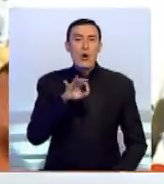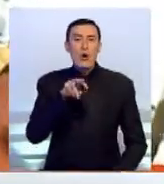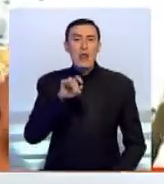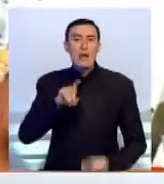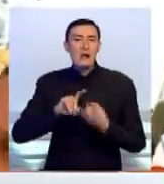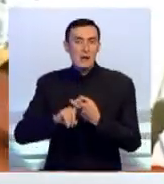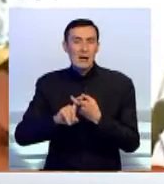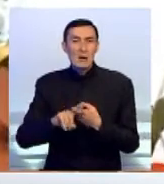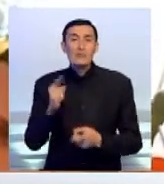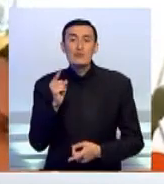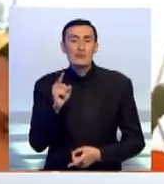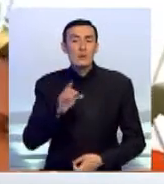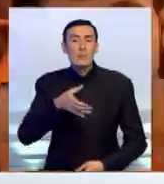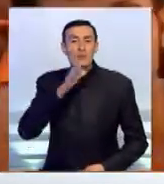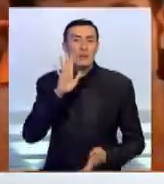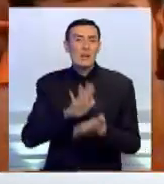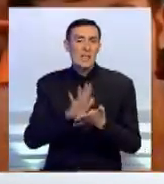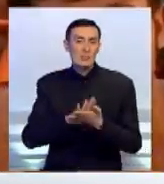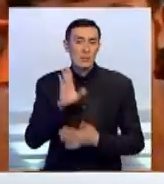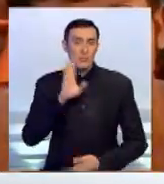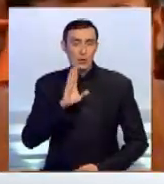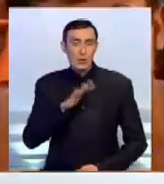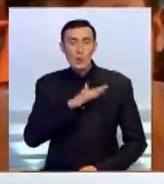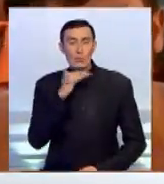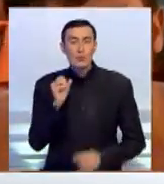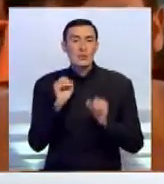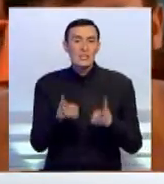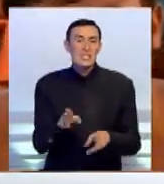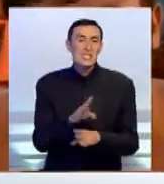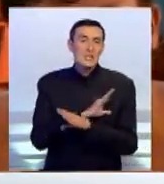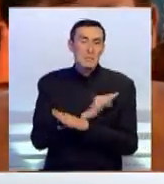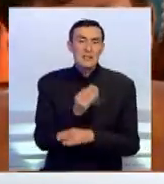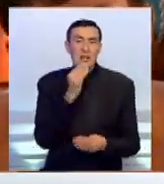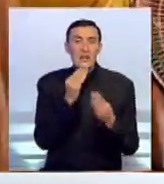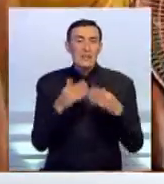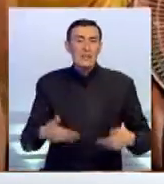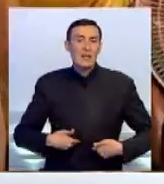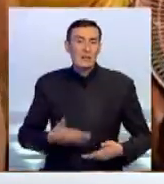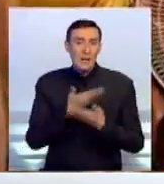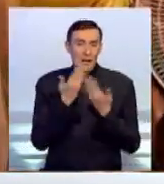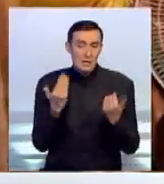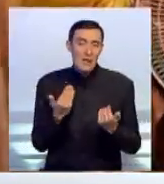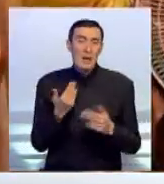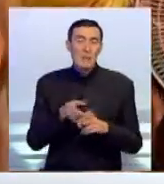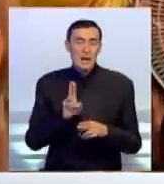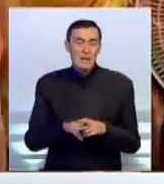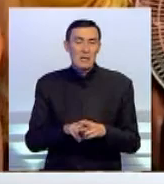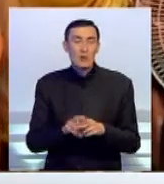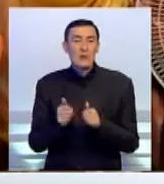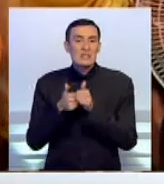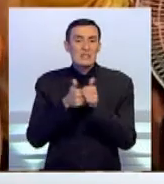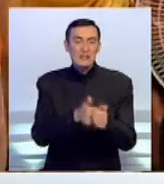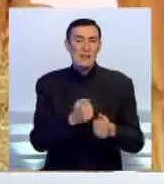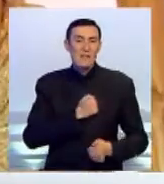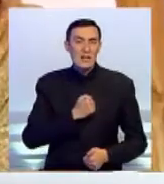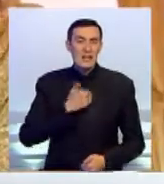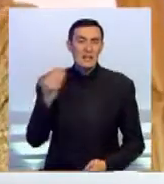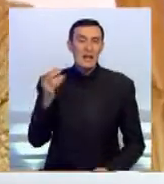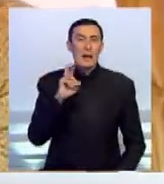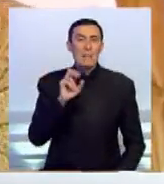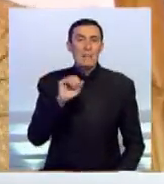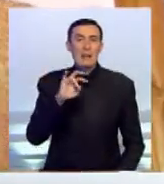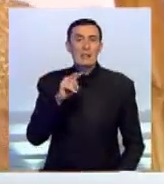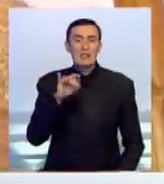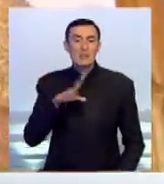поскольку употребляют грязную воду. Кроме того, некоторым угрожает гибель из-за недоедания. Опасаясь преследования со стороны военных, в Бангладеш